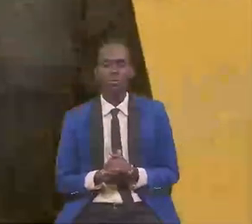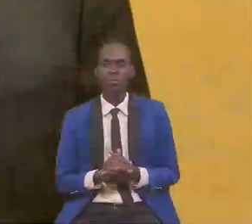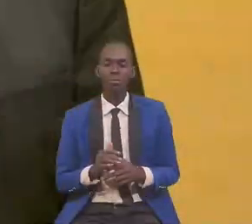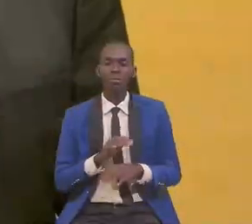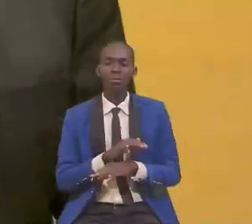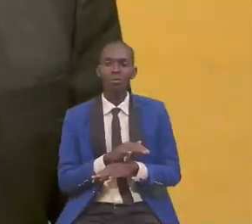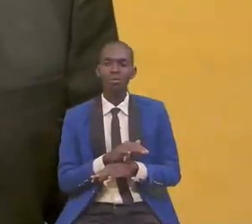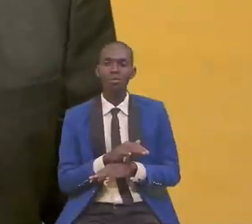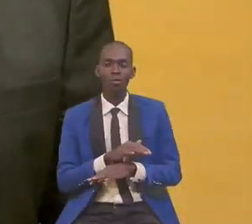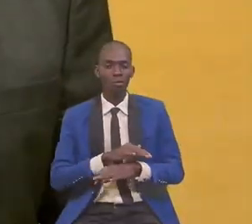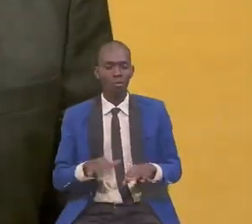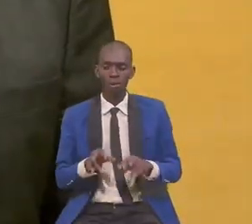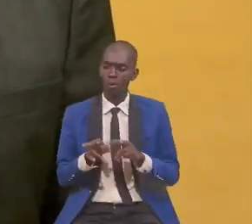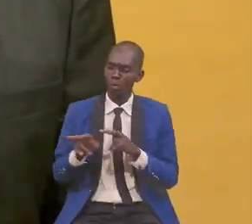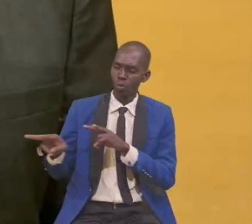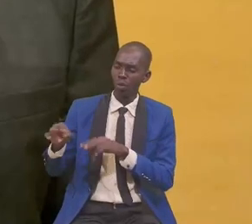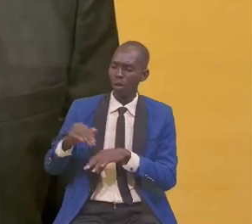Regardez mes collègues ministres